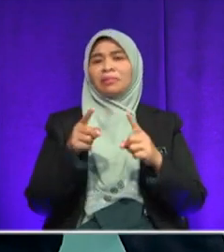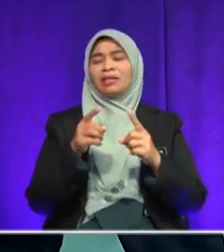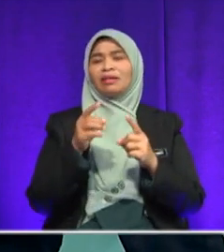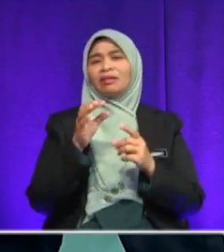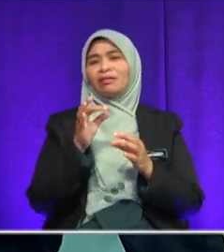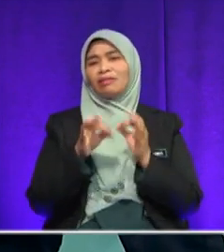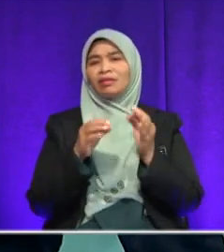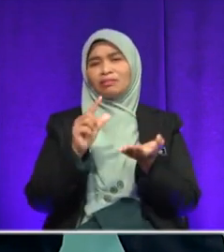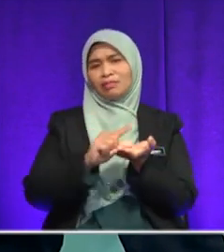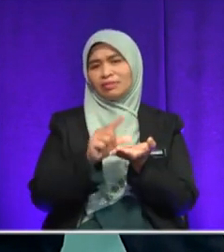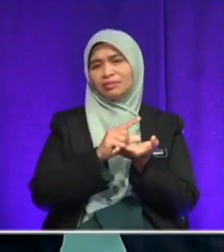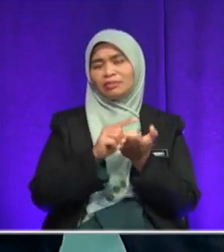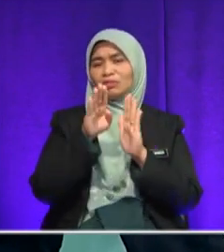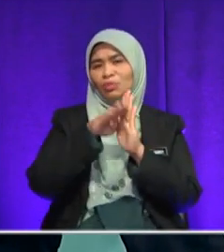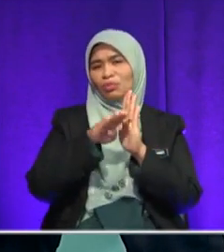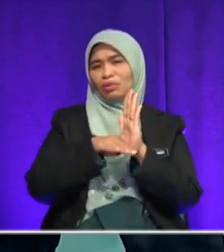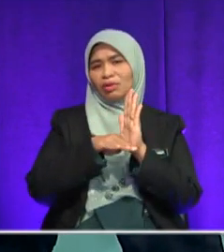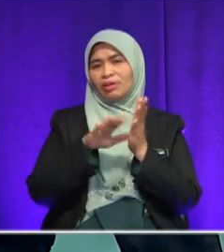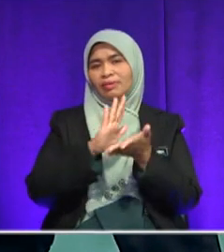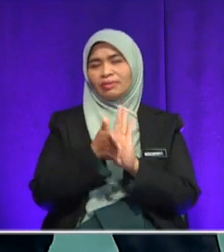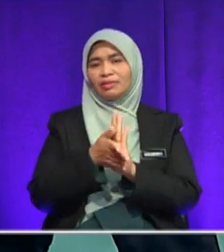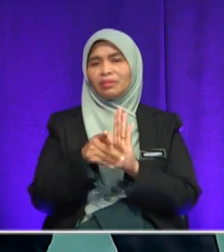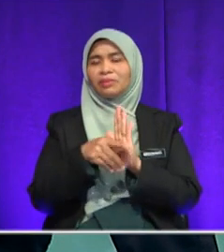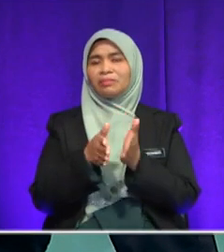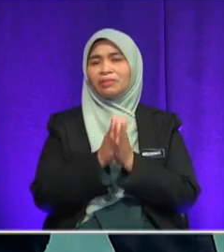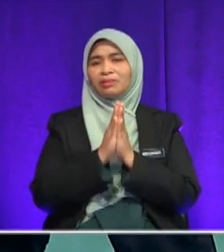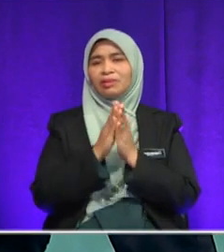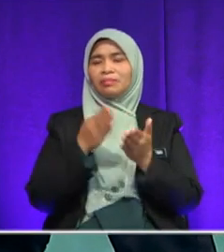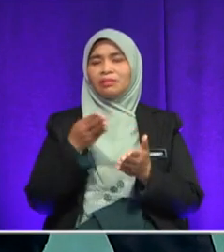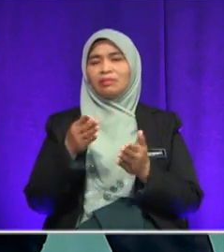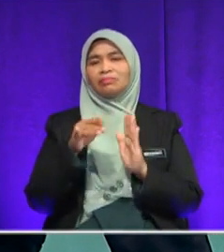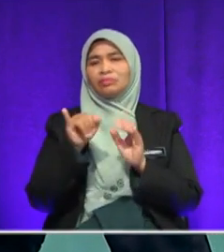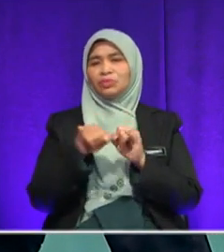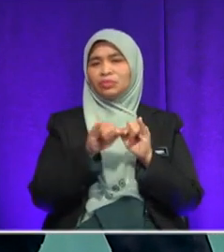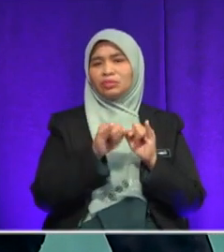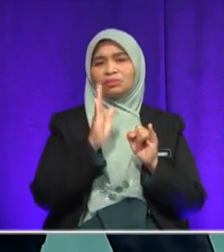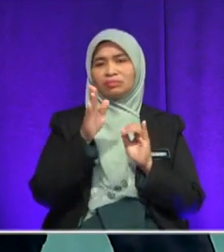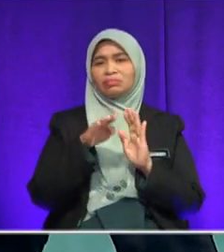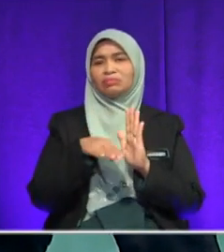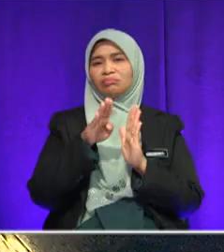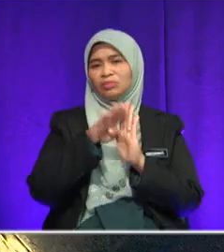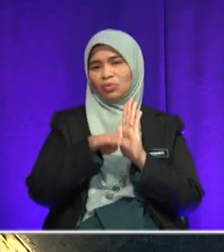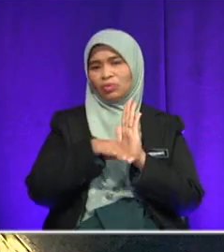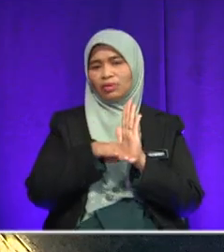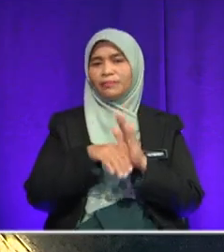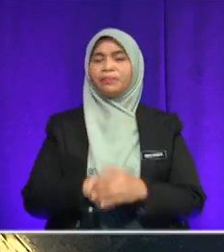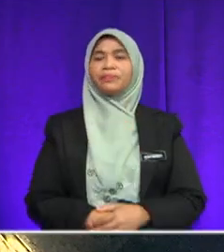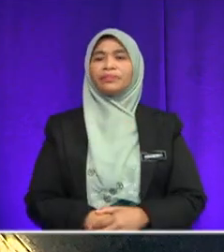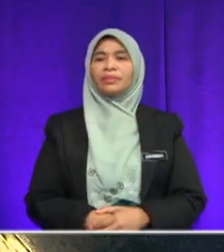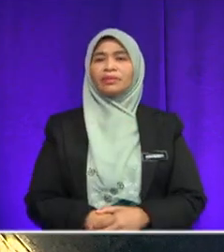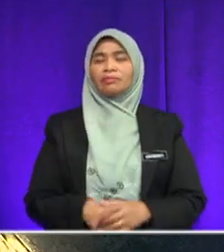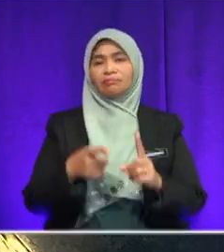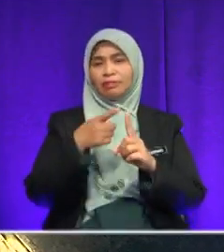semakin kurang, so permintaan ke atas barang juga akan semakin jatuh. Baiklah cikgu. Okay. Cikgu,